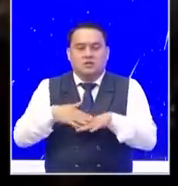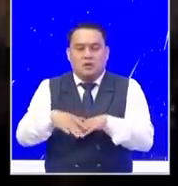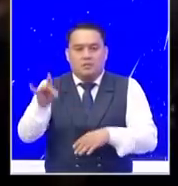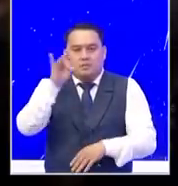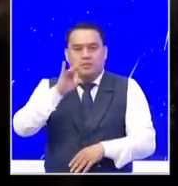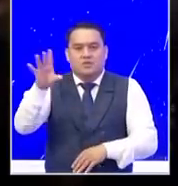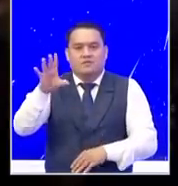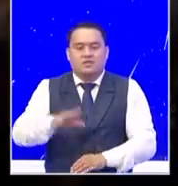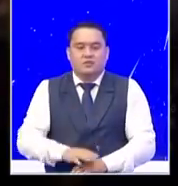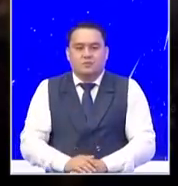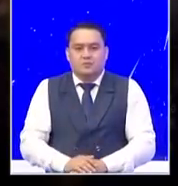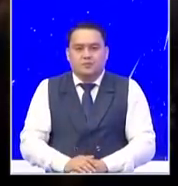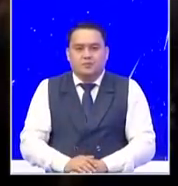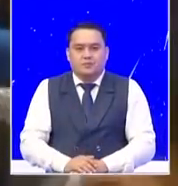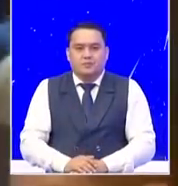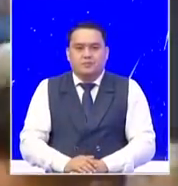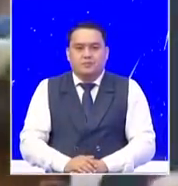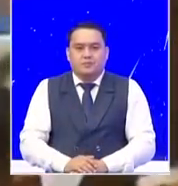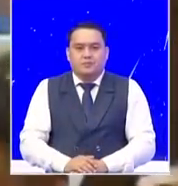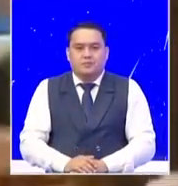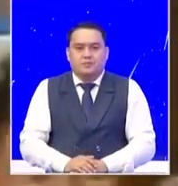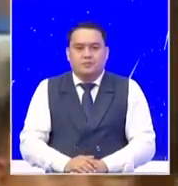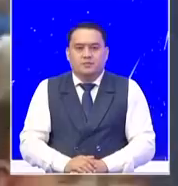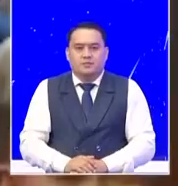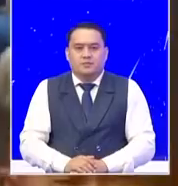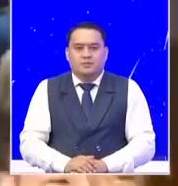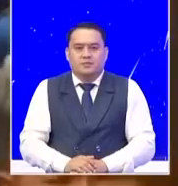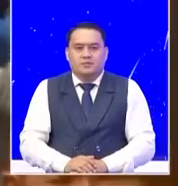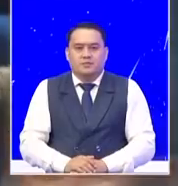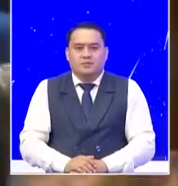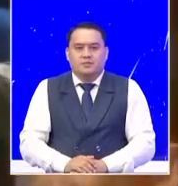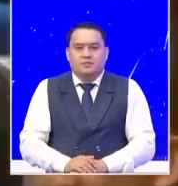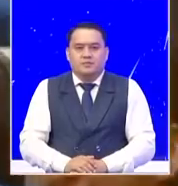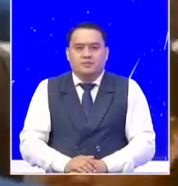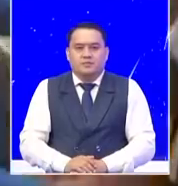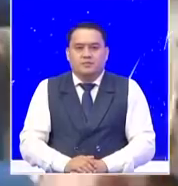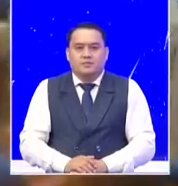жасасын! Бейсен Құранбектің тағы да бағы жанды.